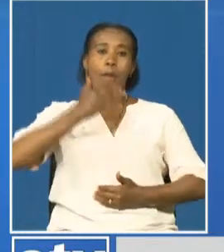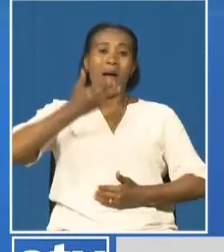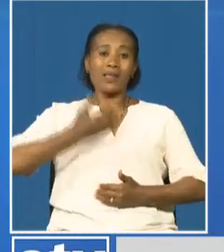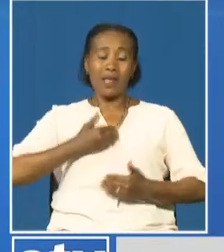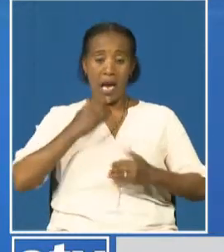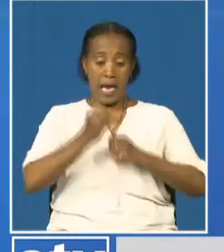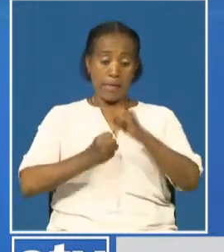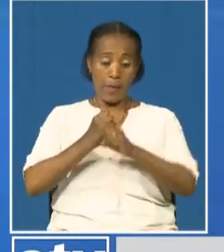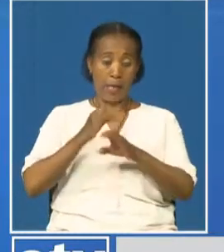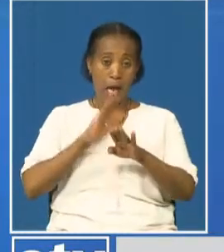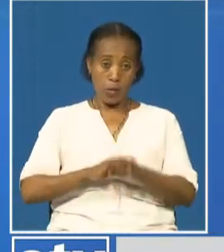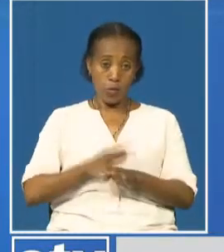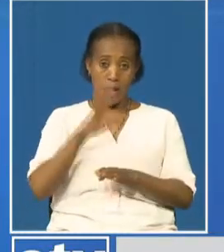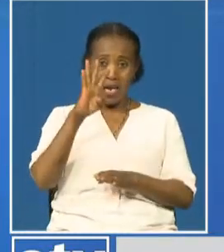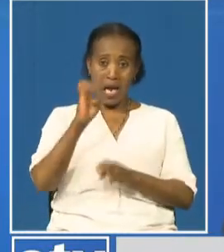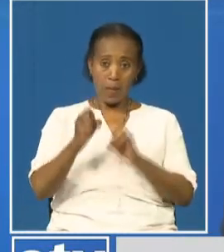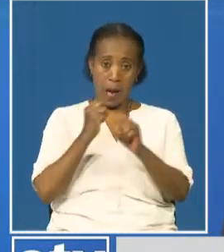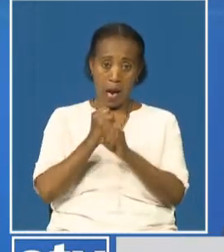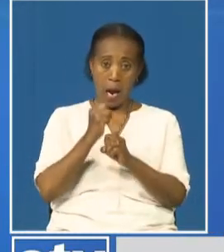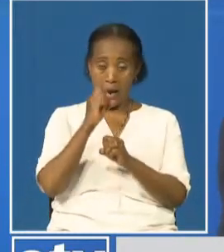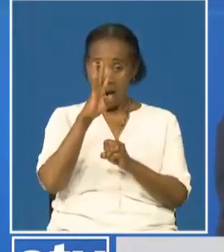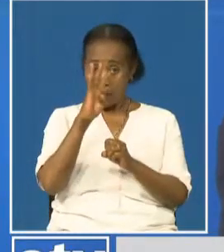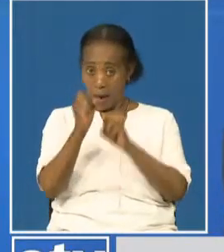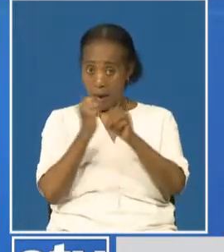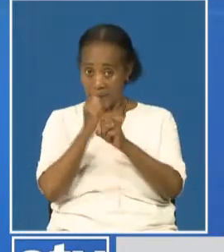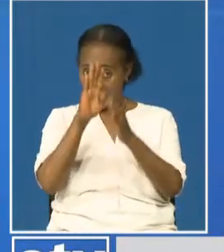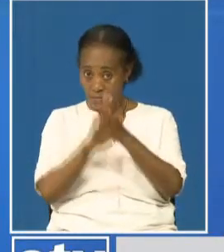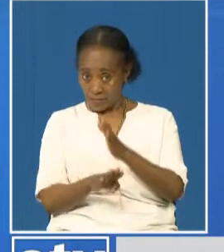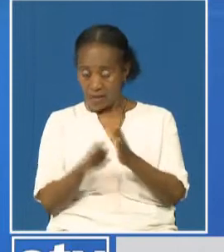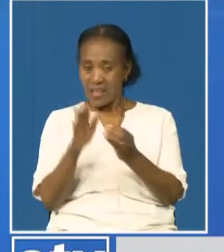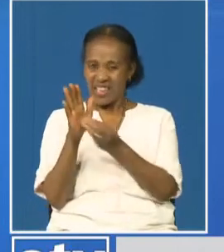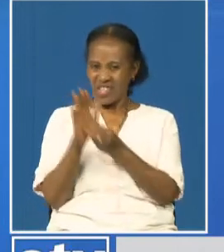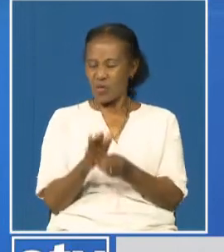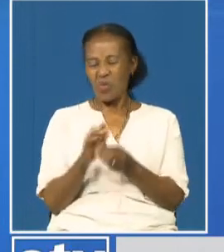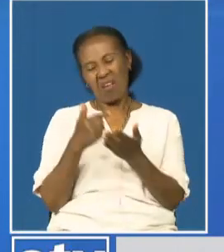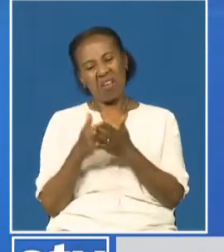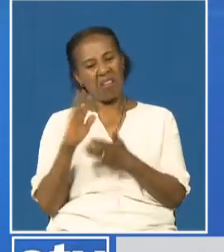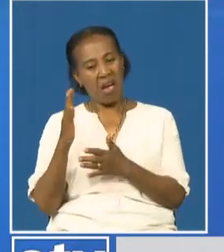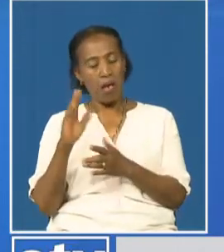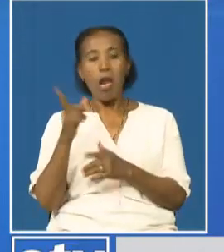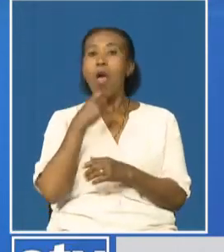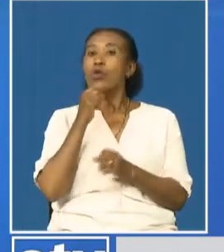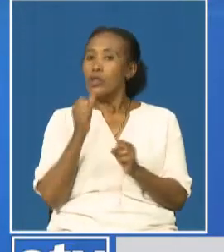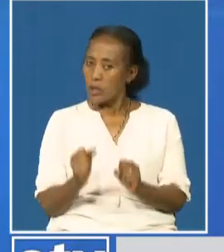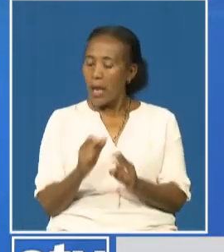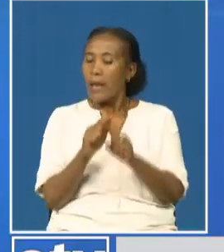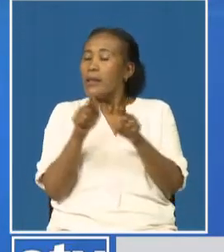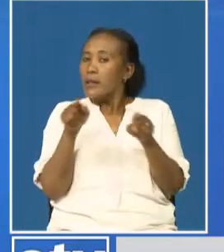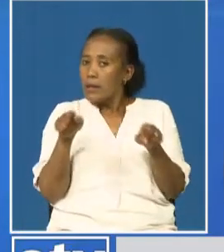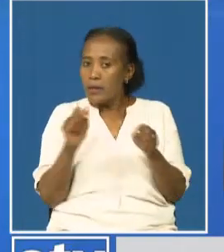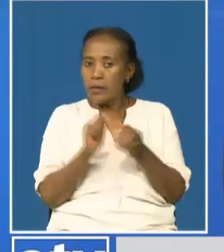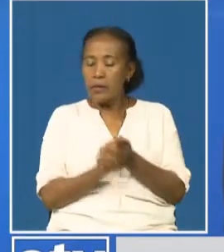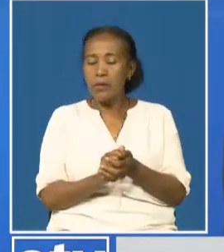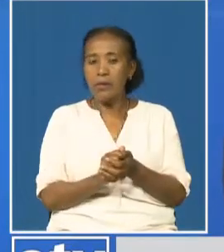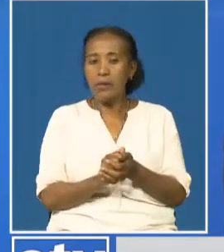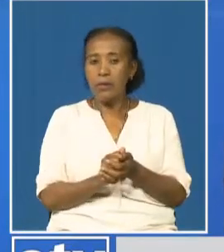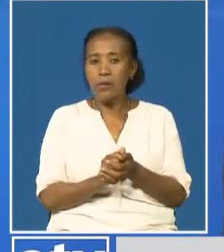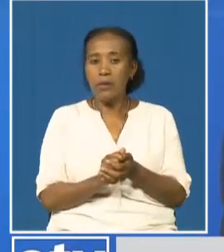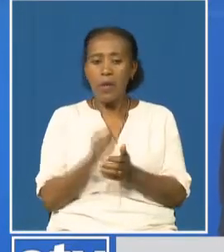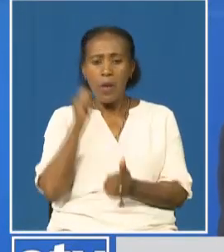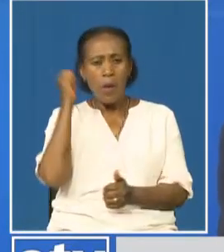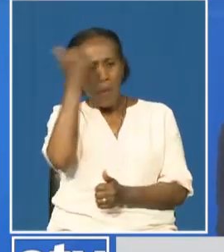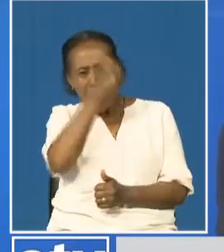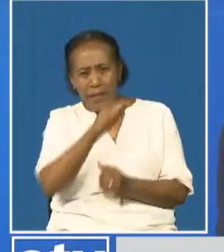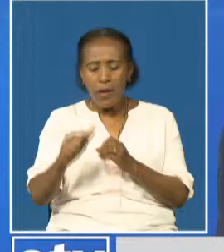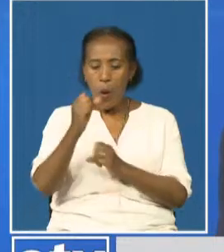ጎልማሳነት እድሜ ላይ ምናልባት ከአርባ በታች ከአርባ አምስት በታች ያለው ላይ ተጽኖ ያን ያህል ላይሆን ይችላል ነገር ግን